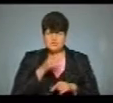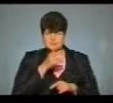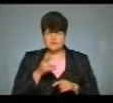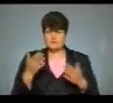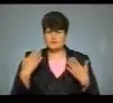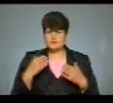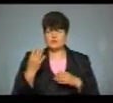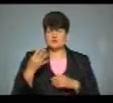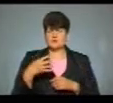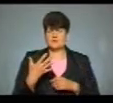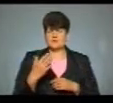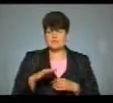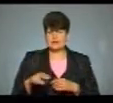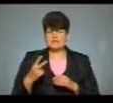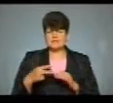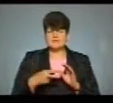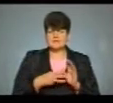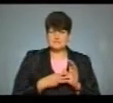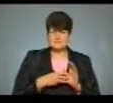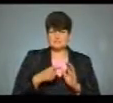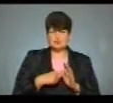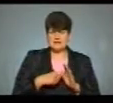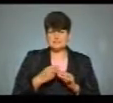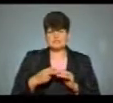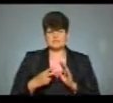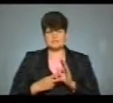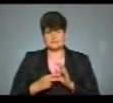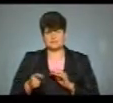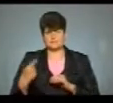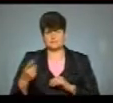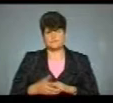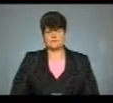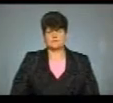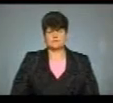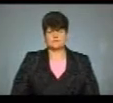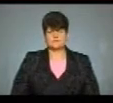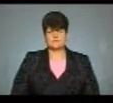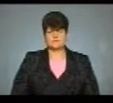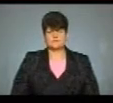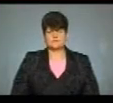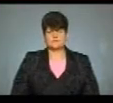відпочивало 45 дітей, 28 з Донеччини і 17 з Тернопільщини.